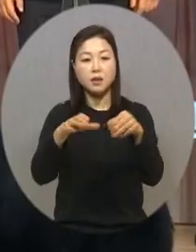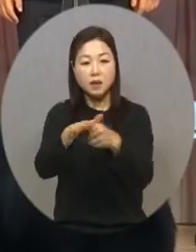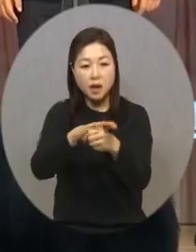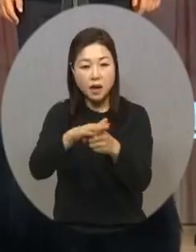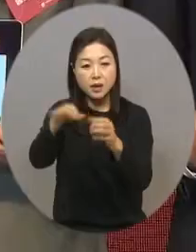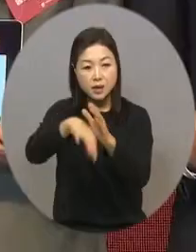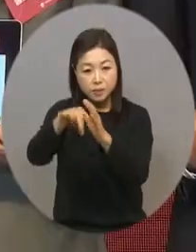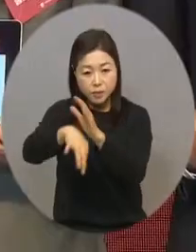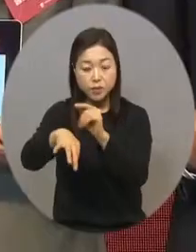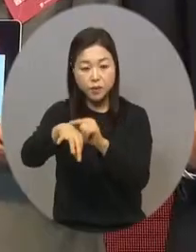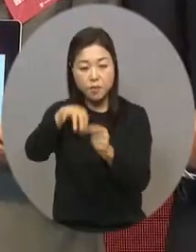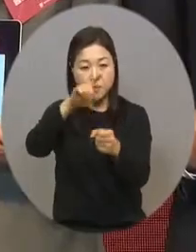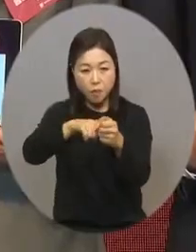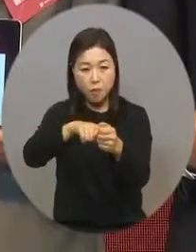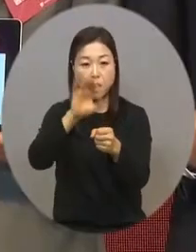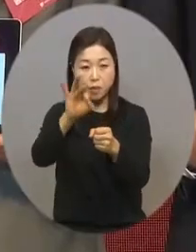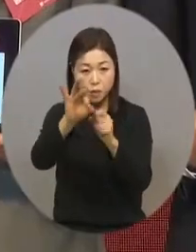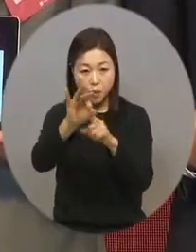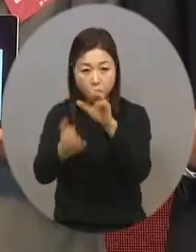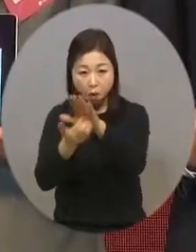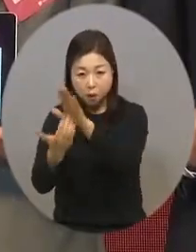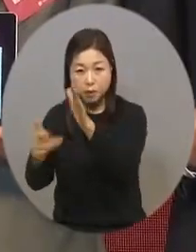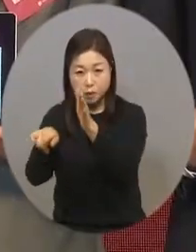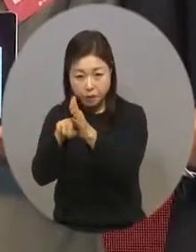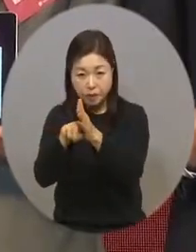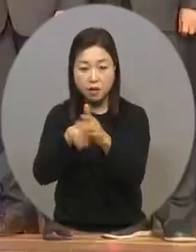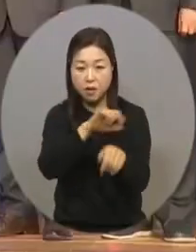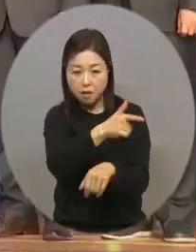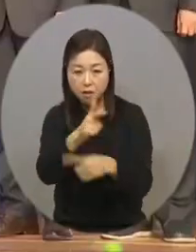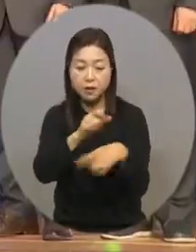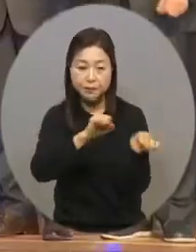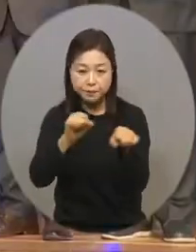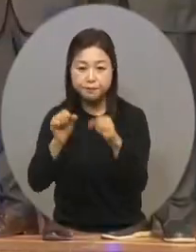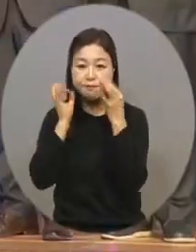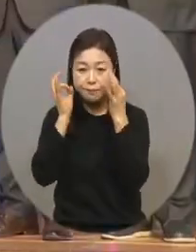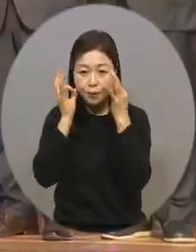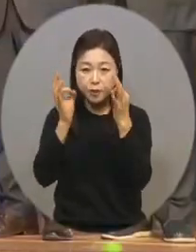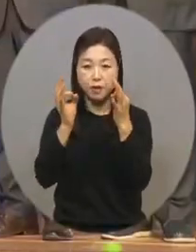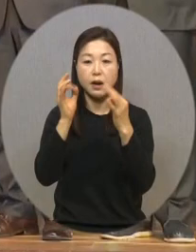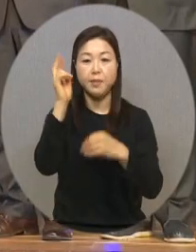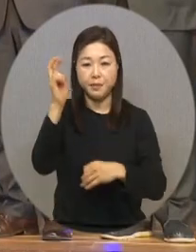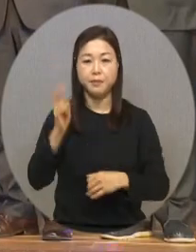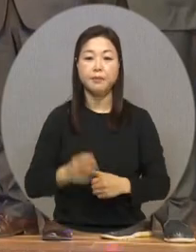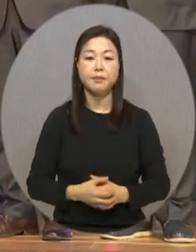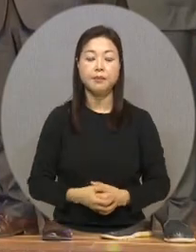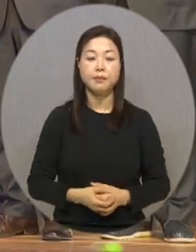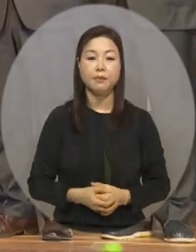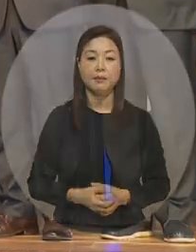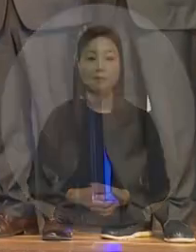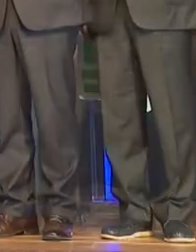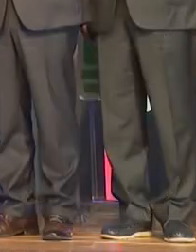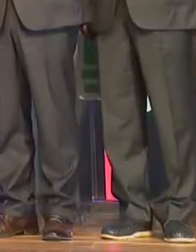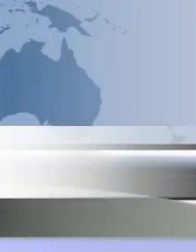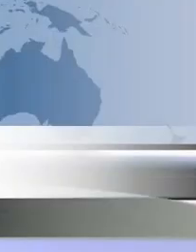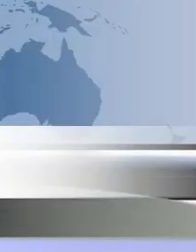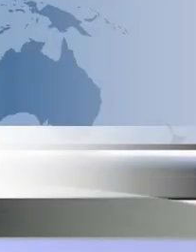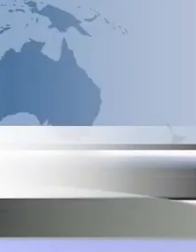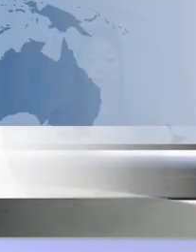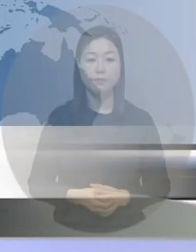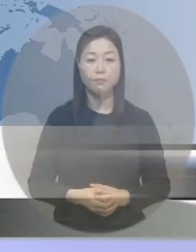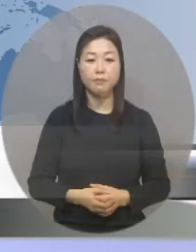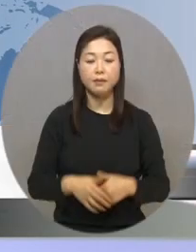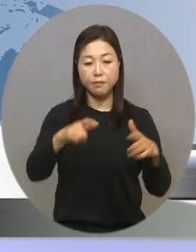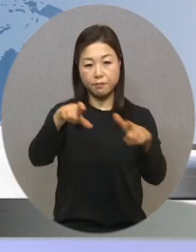위해 다방면에서 힘쓸 전망입니다. 복지TV 뉴스 김정현입니다.